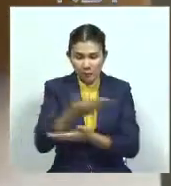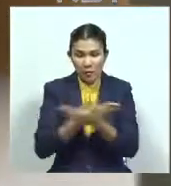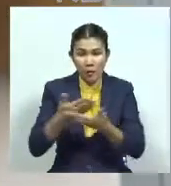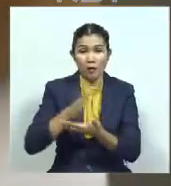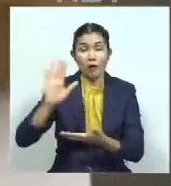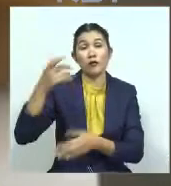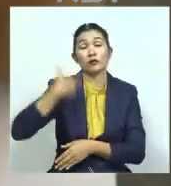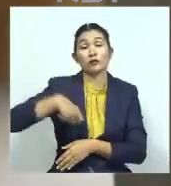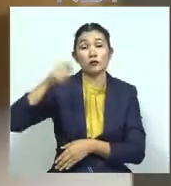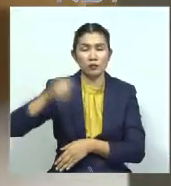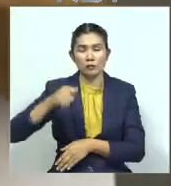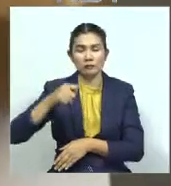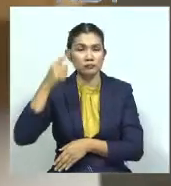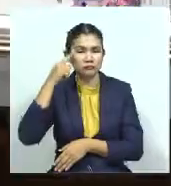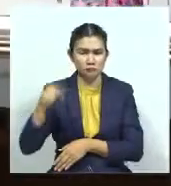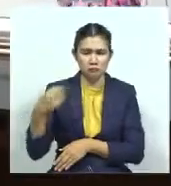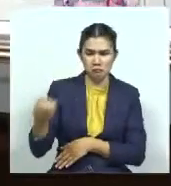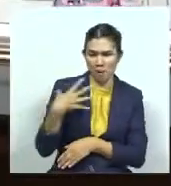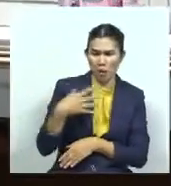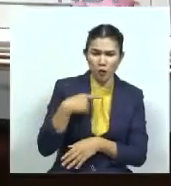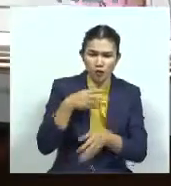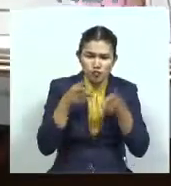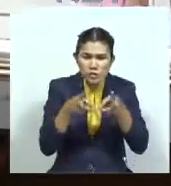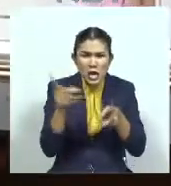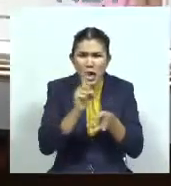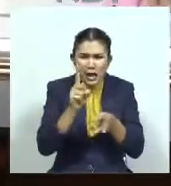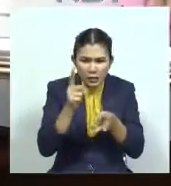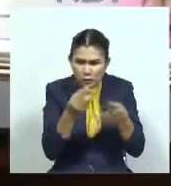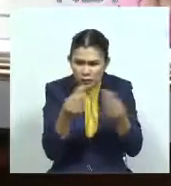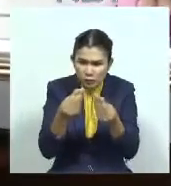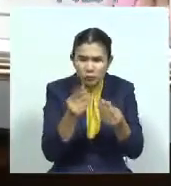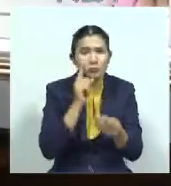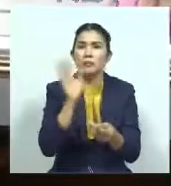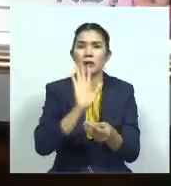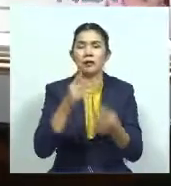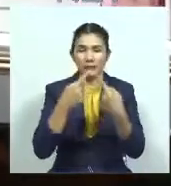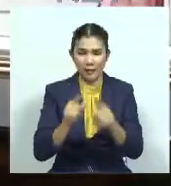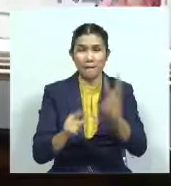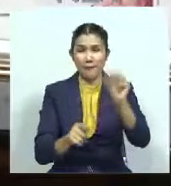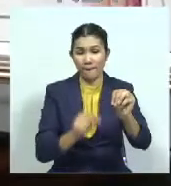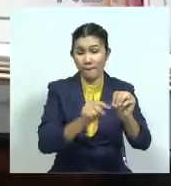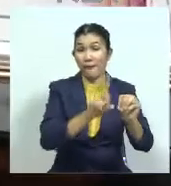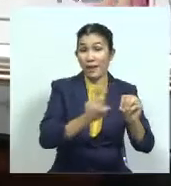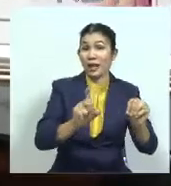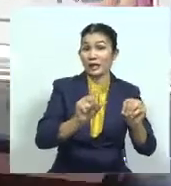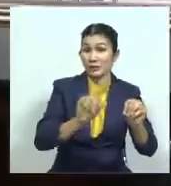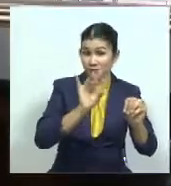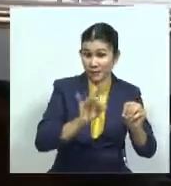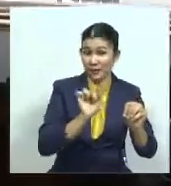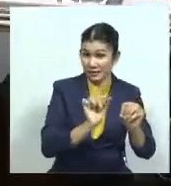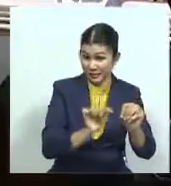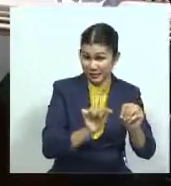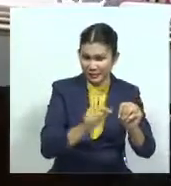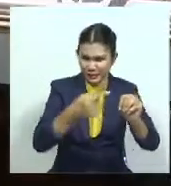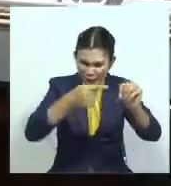าลรัฐธรรมนูญไม่ได้ชี้ว่าให้ใช้สูตรใดในการคำนวณ นะคะแต่ระบุว่ามาตรา128ของกฎหมายลูกว่าด้วย